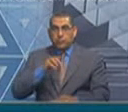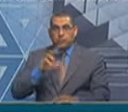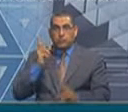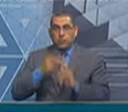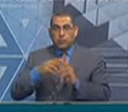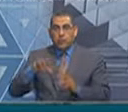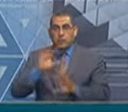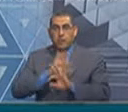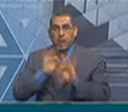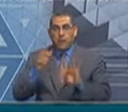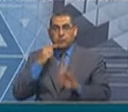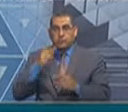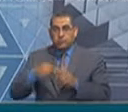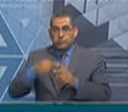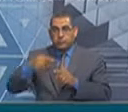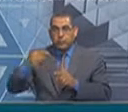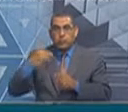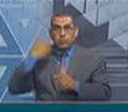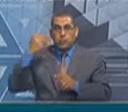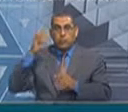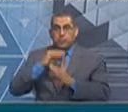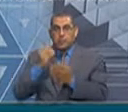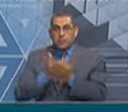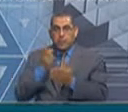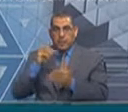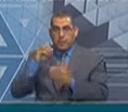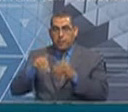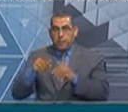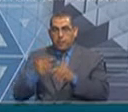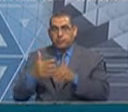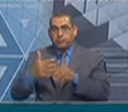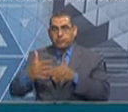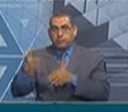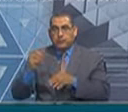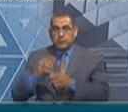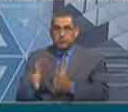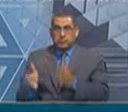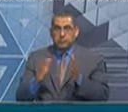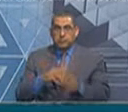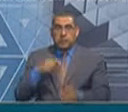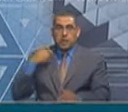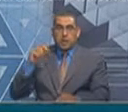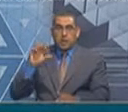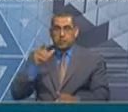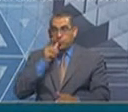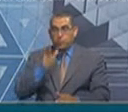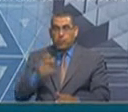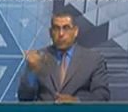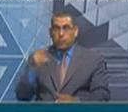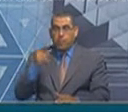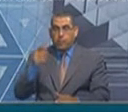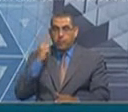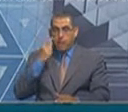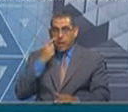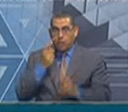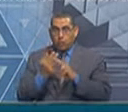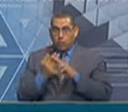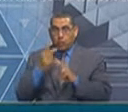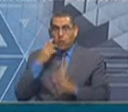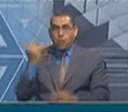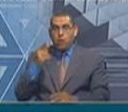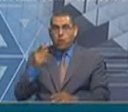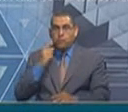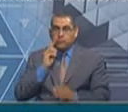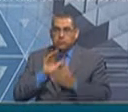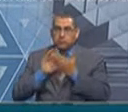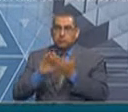وكذا بالامتداد المستقبلي للاستثمار في المنطقة، حيث وجه السيد الرئيس في هذا الصدد بإلاء الاهتمام